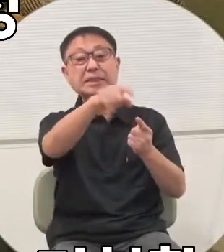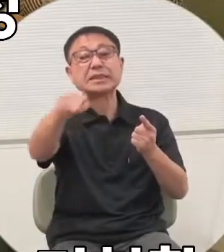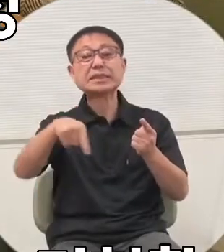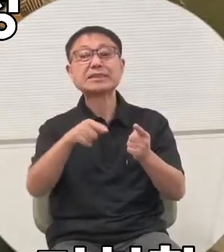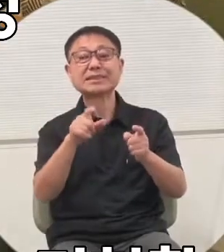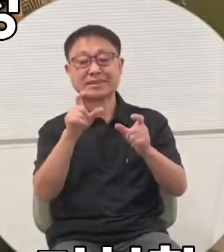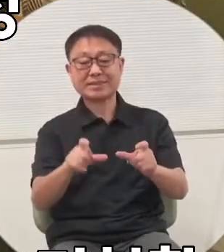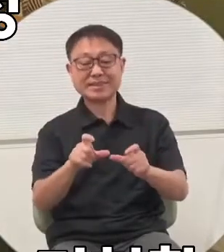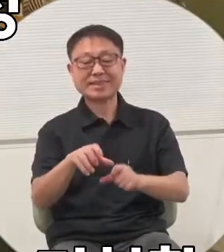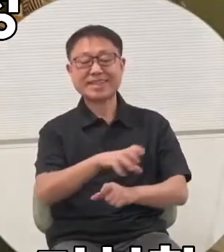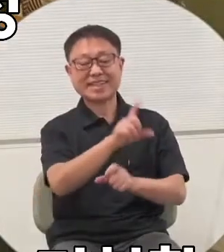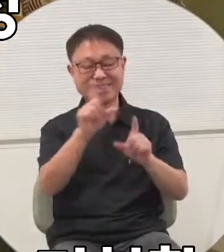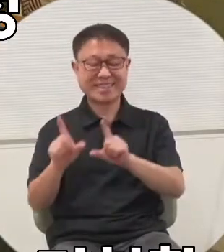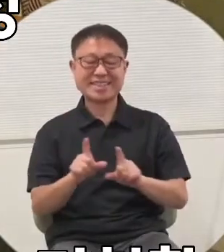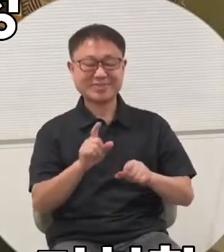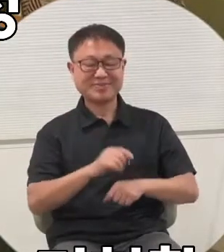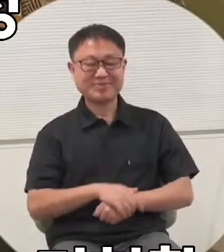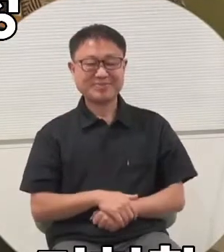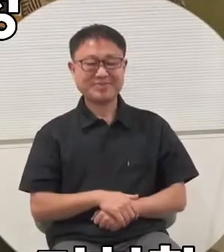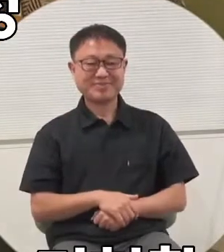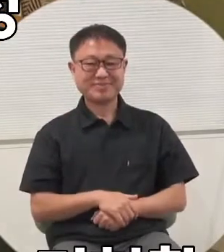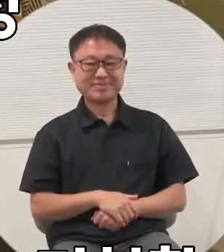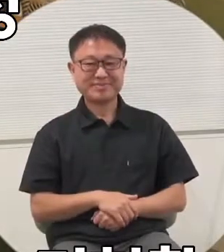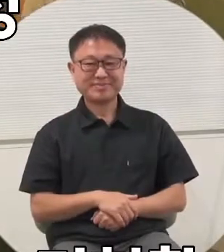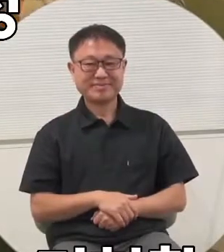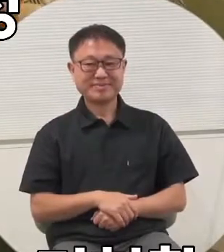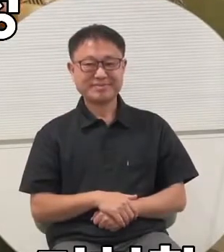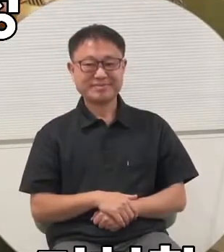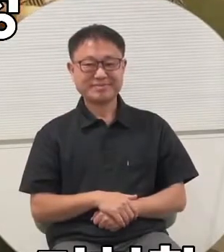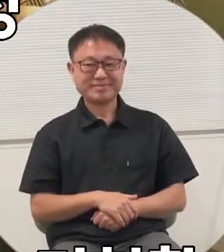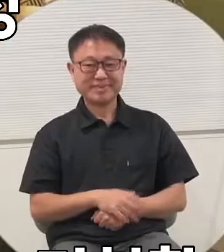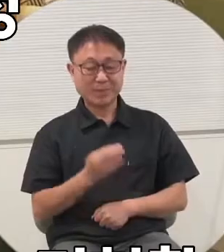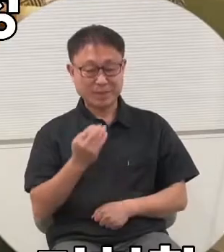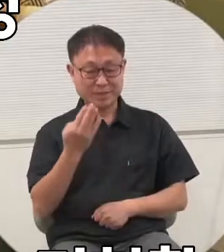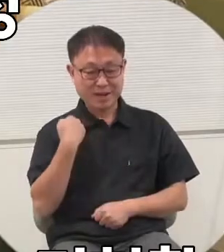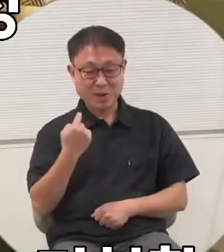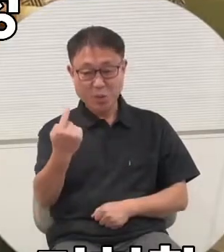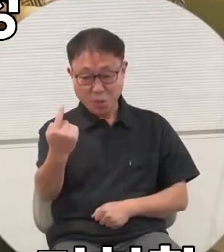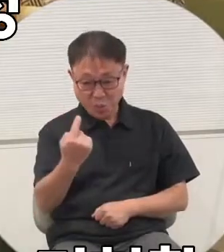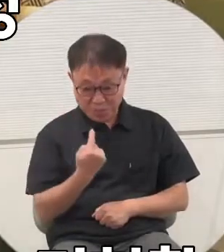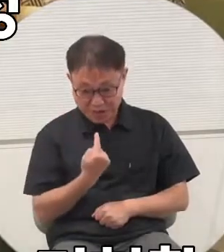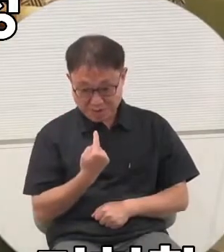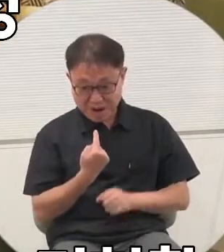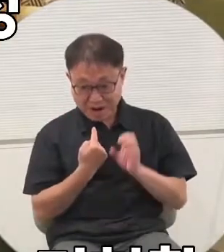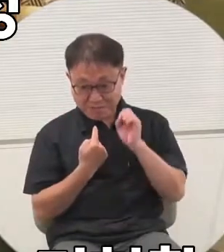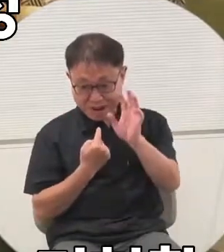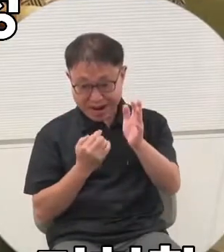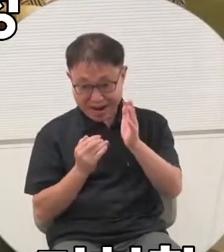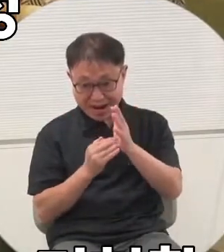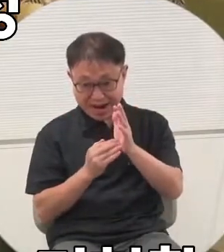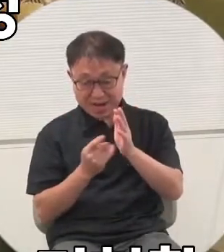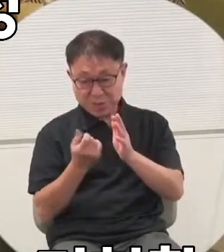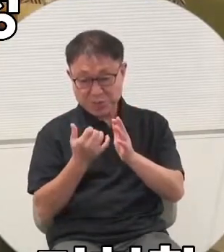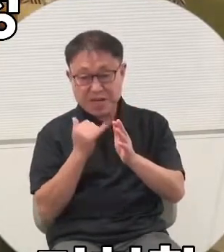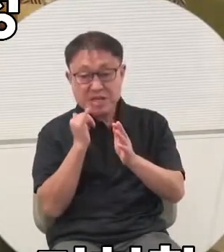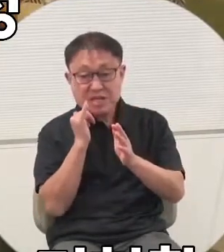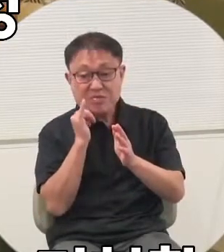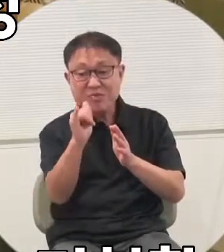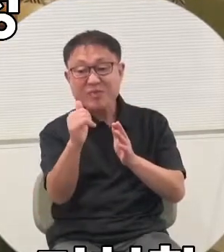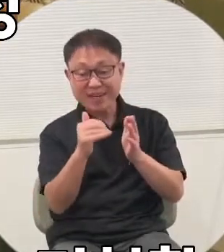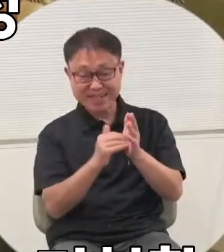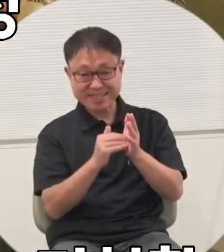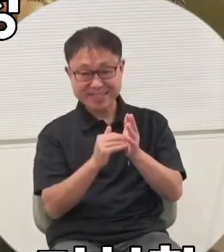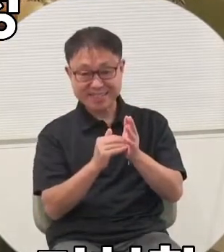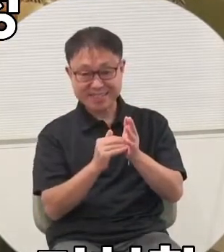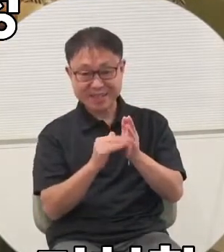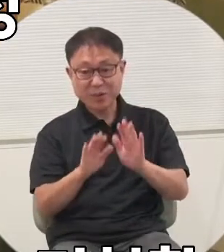살아요. 어. 그럼 여기에 오는 줄 제가 며칠 전에 알았잖아요. 며칠 전에 전화를 조금 전에 했어요. 아 진짜. 나